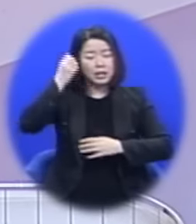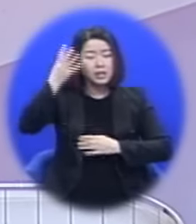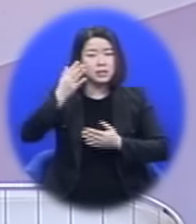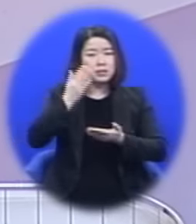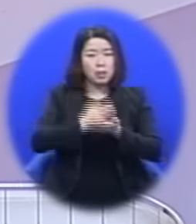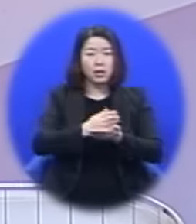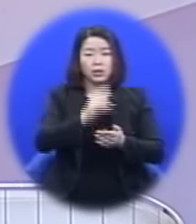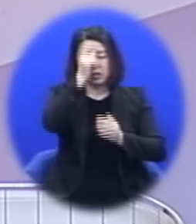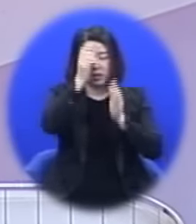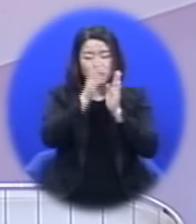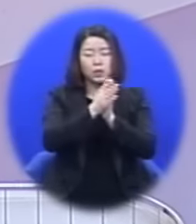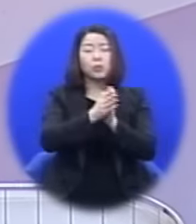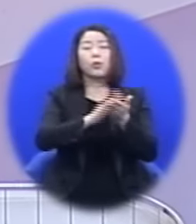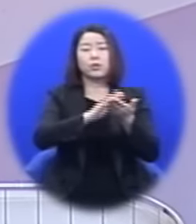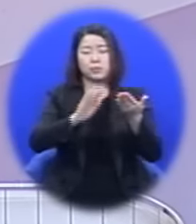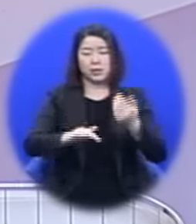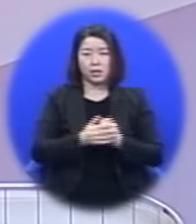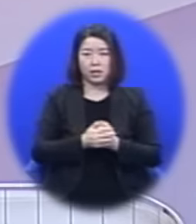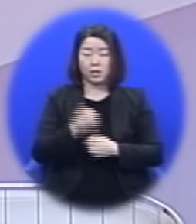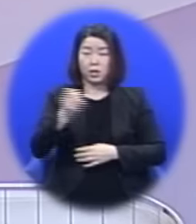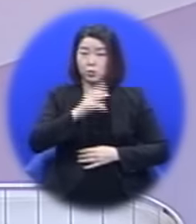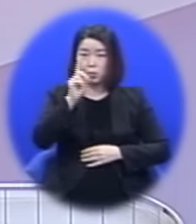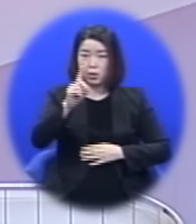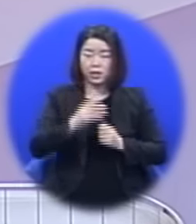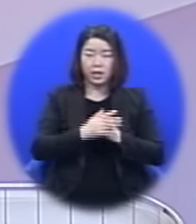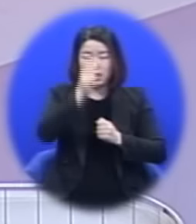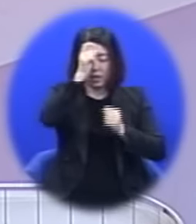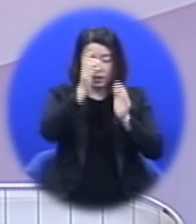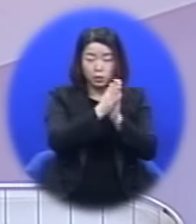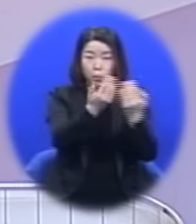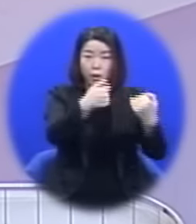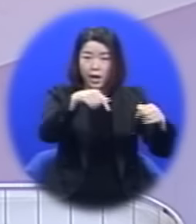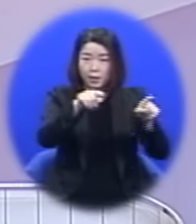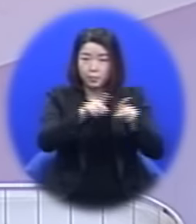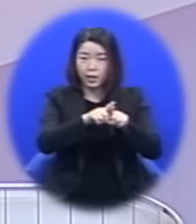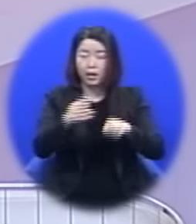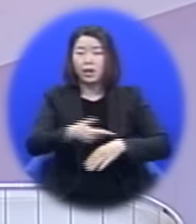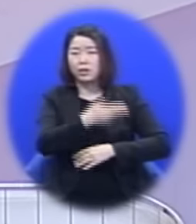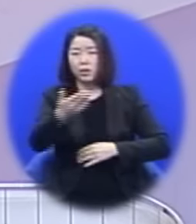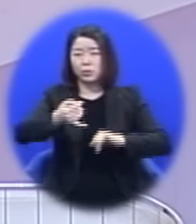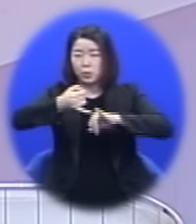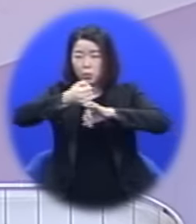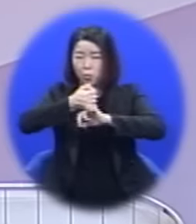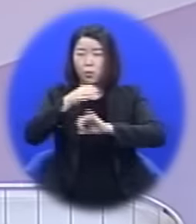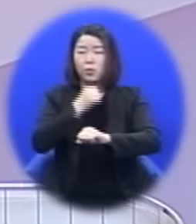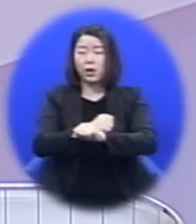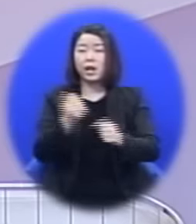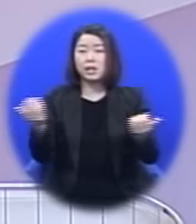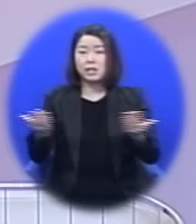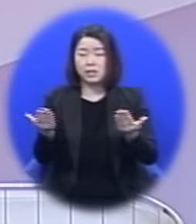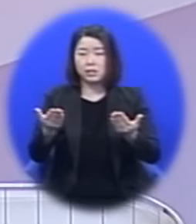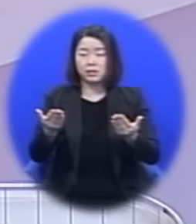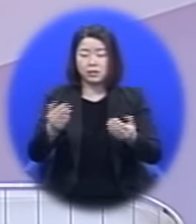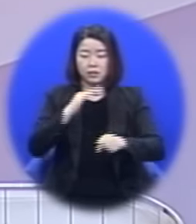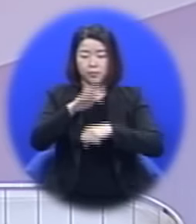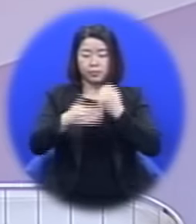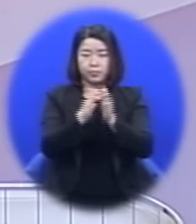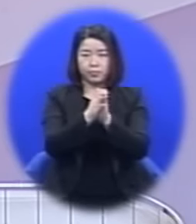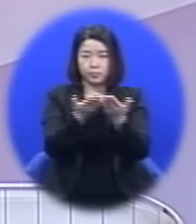그리고 또 하나, 영혼의 밤이 왔을 때 기도와 함께 여러분이 절대로 놓치지 말아야 될 것이 이 성경